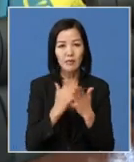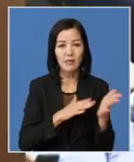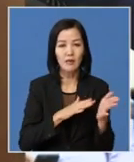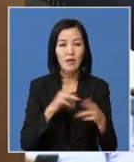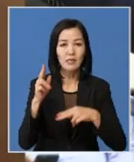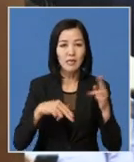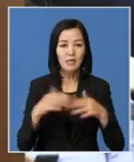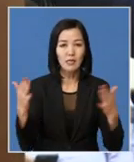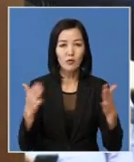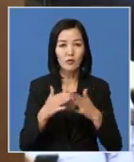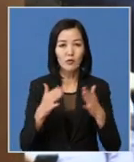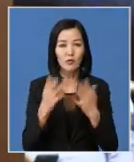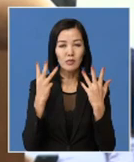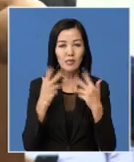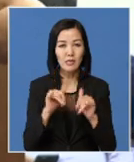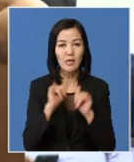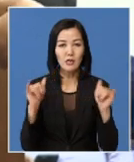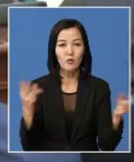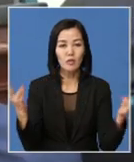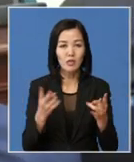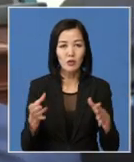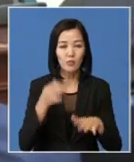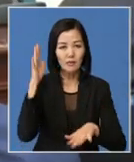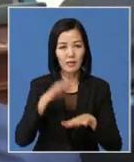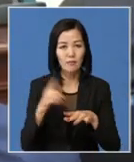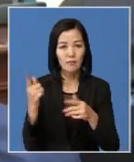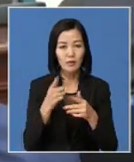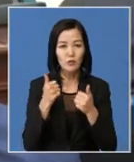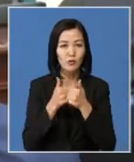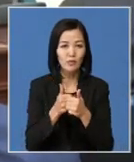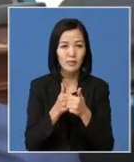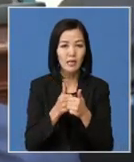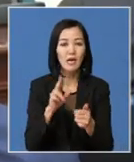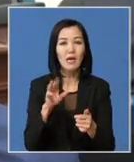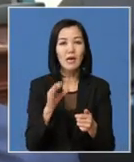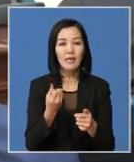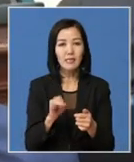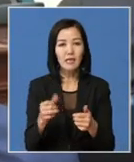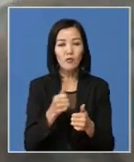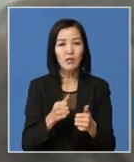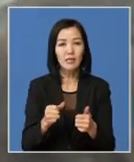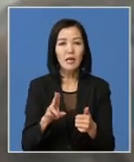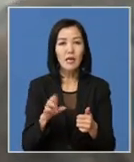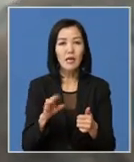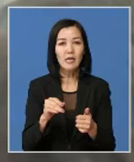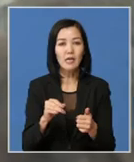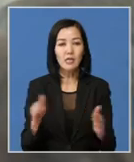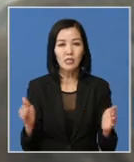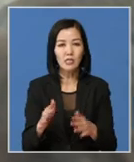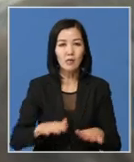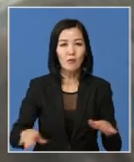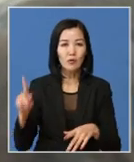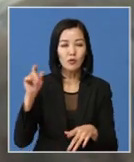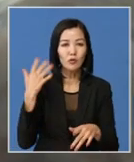бағдарламамен салынатын тұрғын үйлердің санын еселеп арттыру керек, деді облыс әкімінің бірінші орынбасары. Сәйкесінше Қарасай ауданында, Қарлығаш ықшам